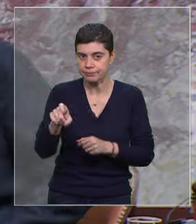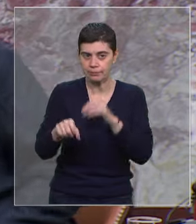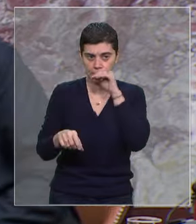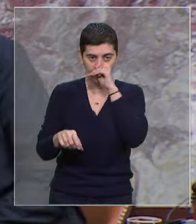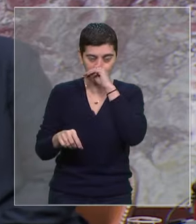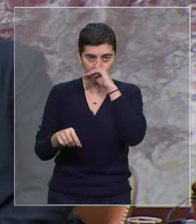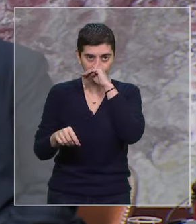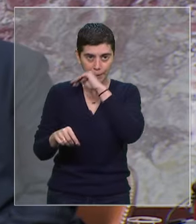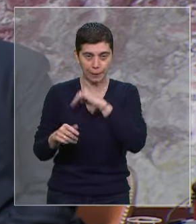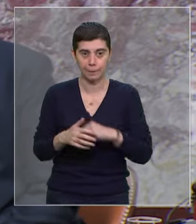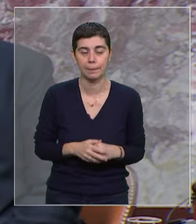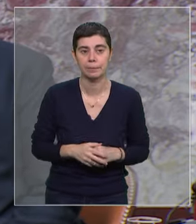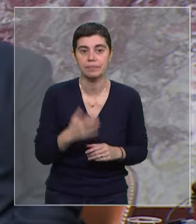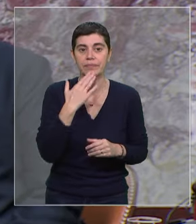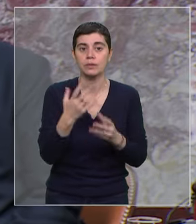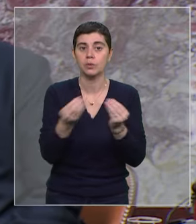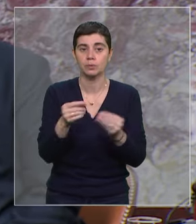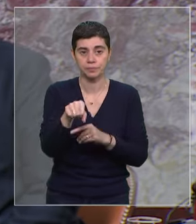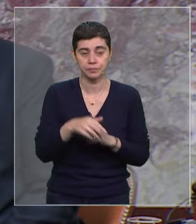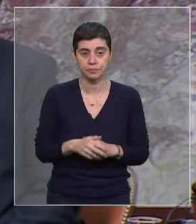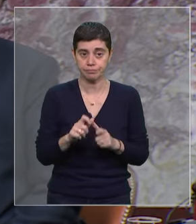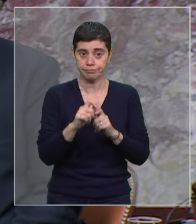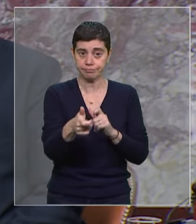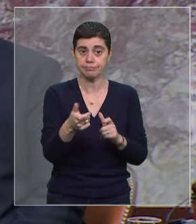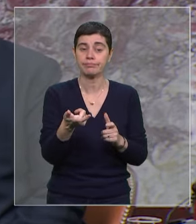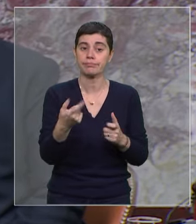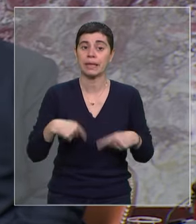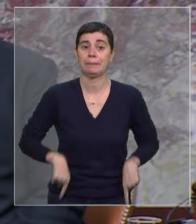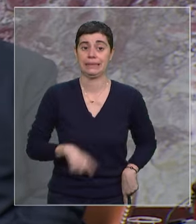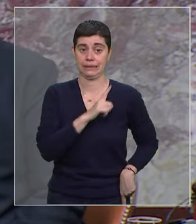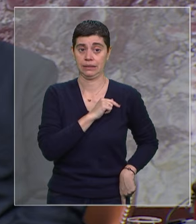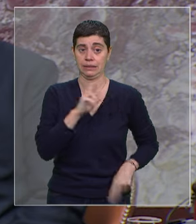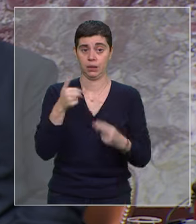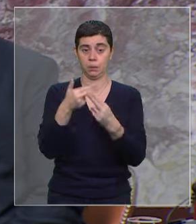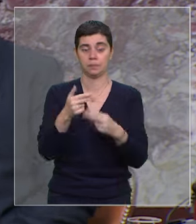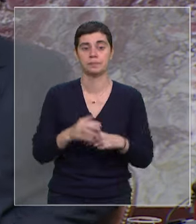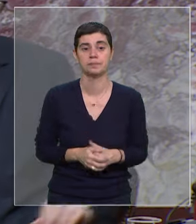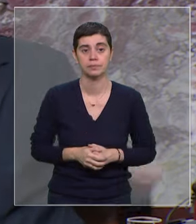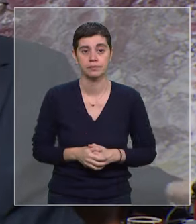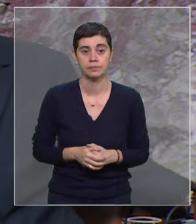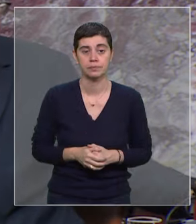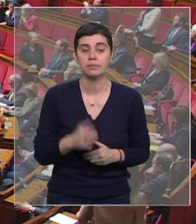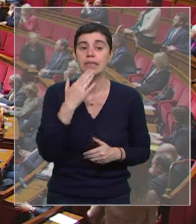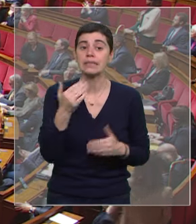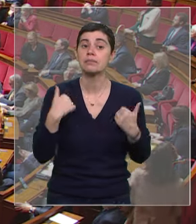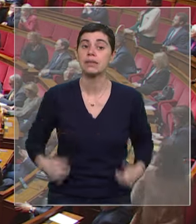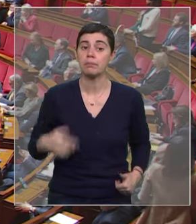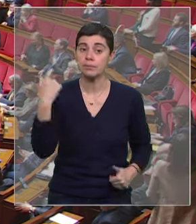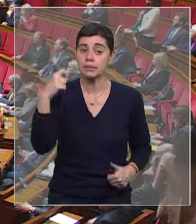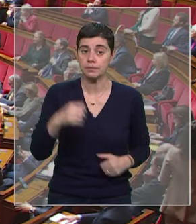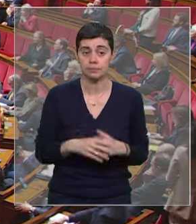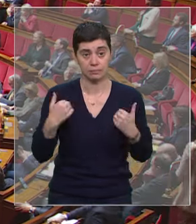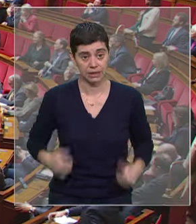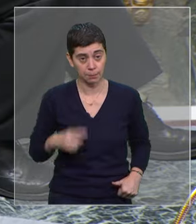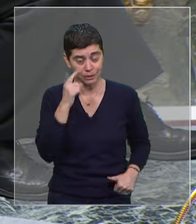La parole est à monsieur Gérald Darmanin, ministre de l'Intérieur et des Outre-mer. Merci madame la présidente,